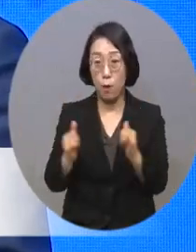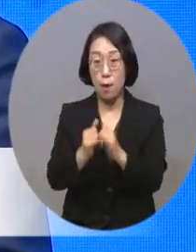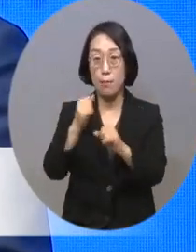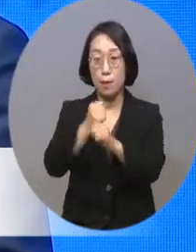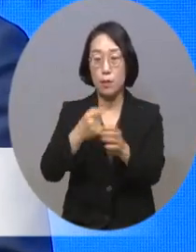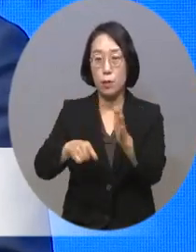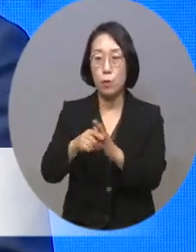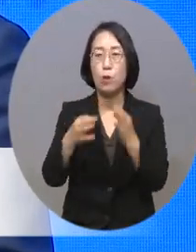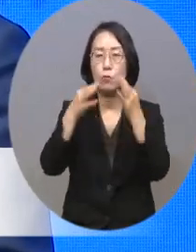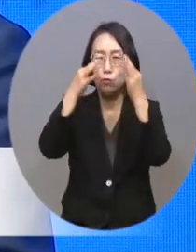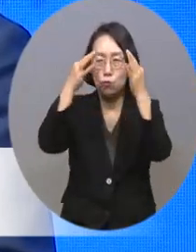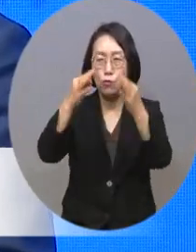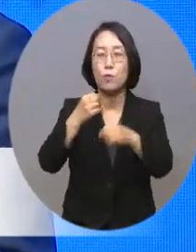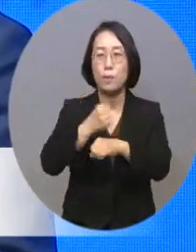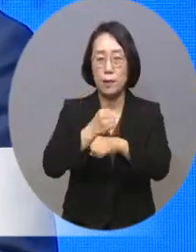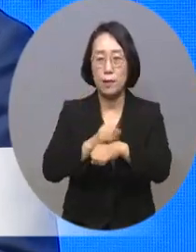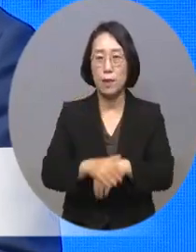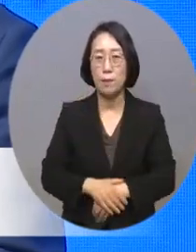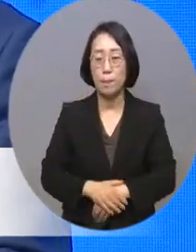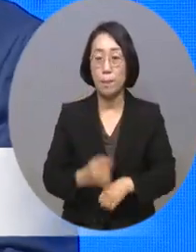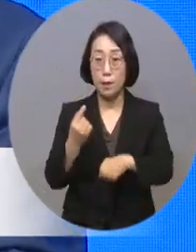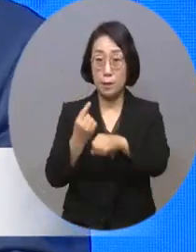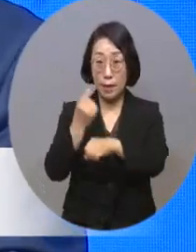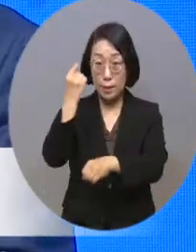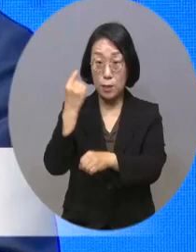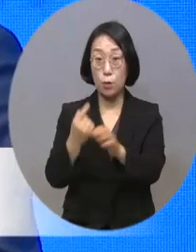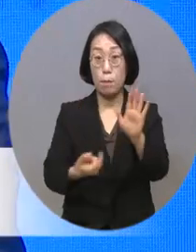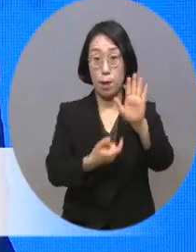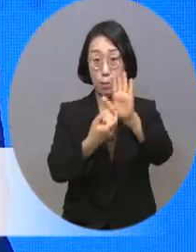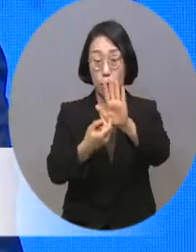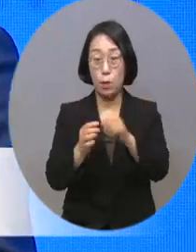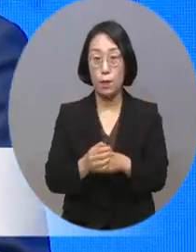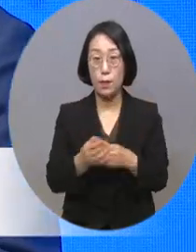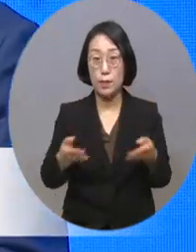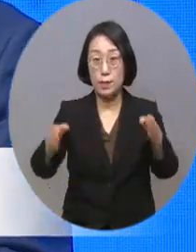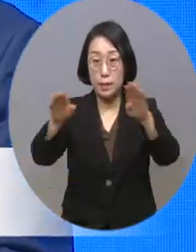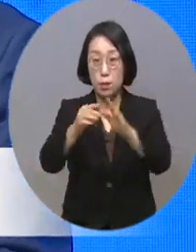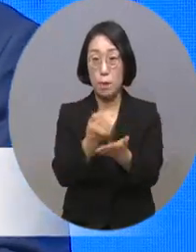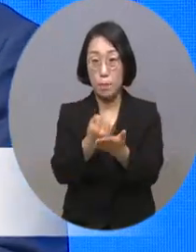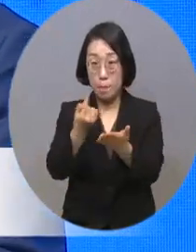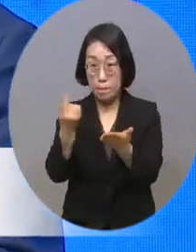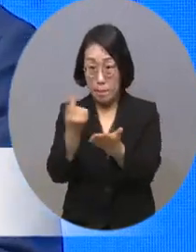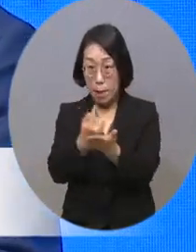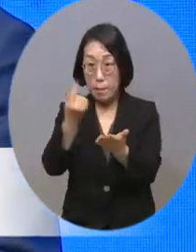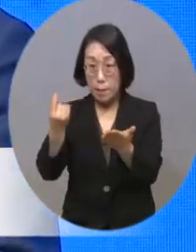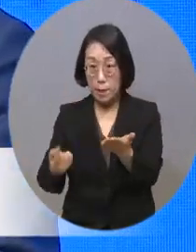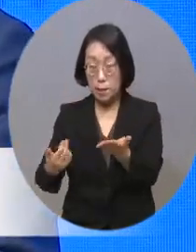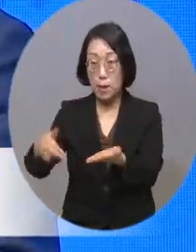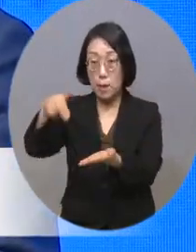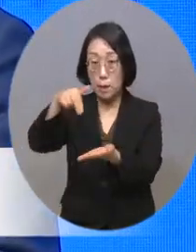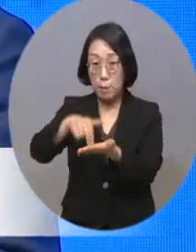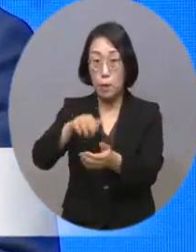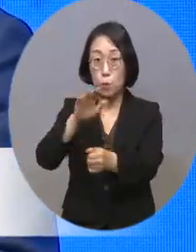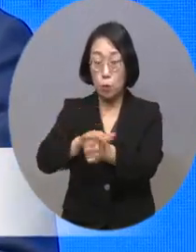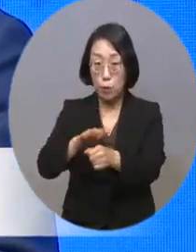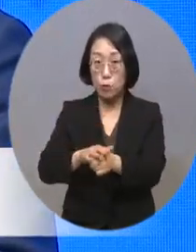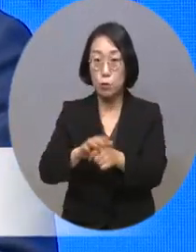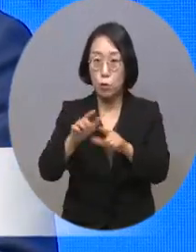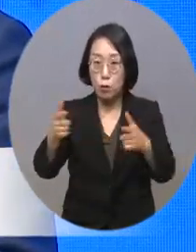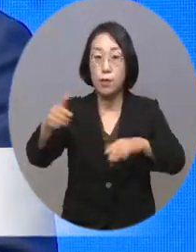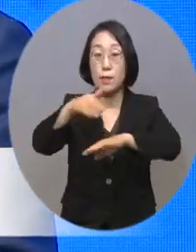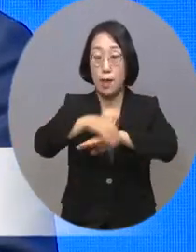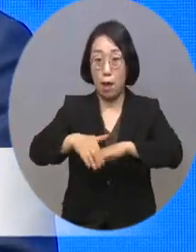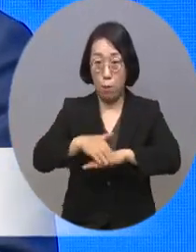해왔습니다. 지난해 발표한 탈시설 장애인 자립지원 로드맵 같은 것이 바로 그런